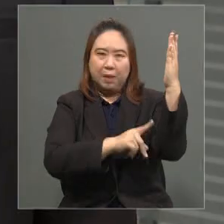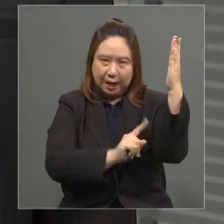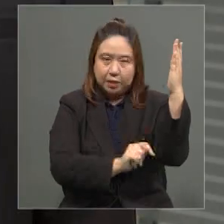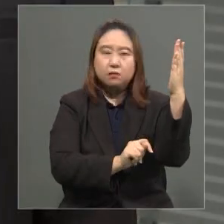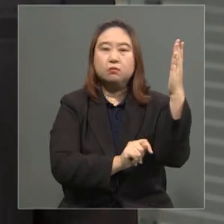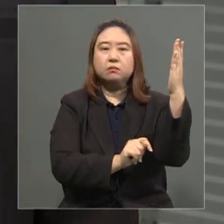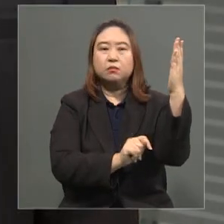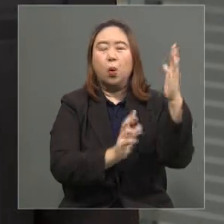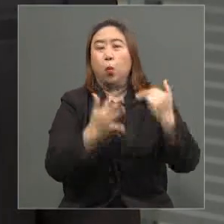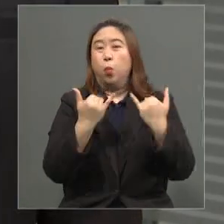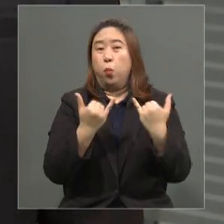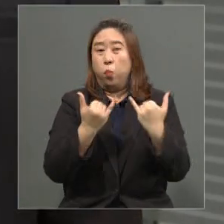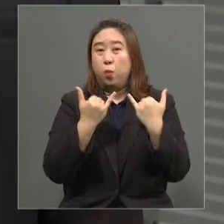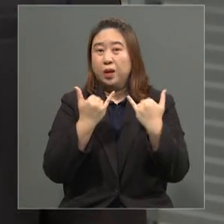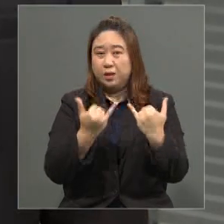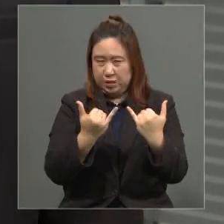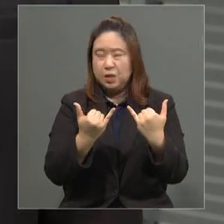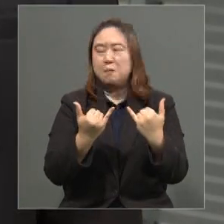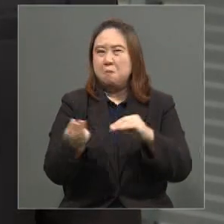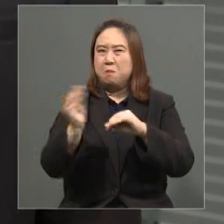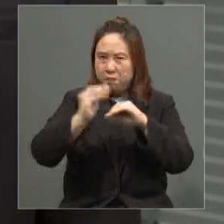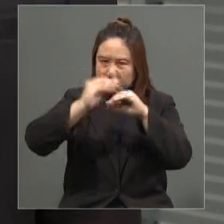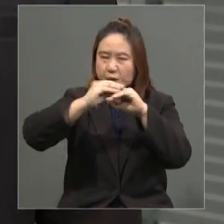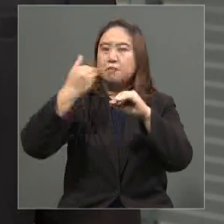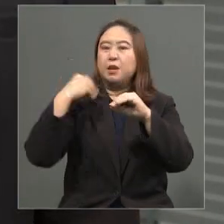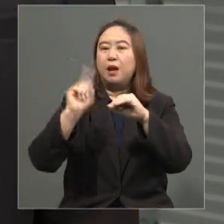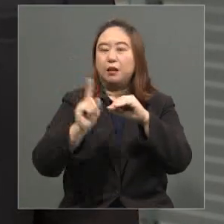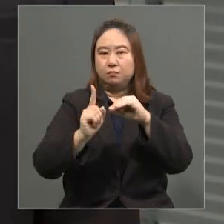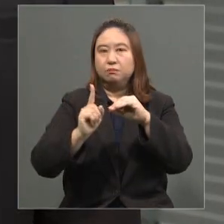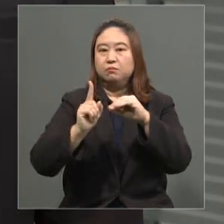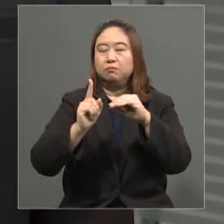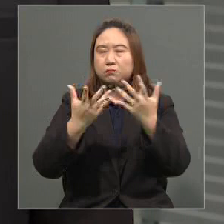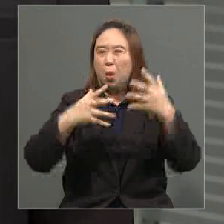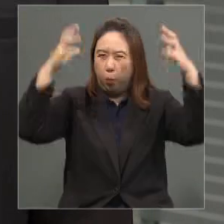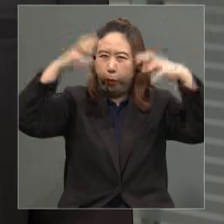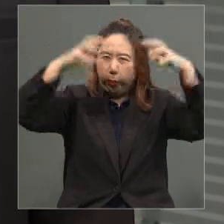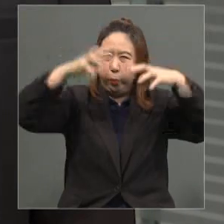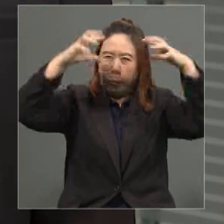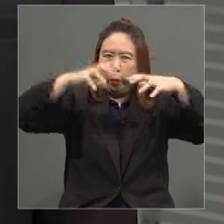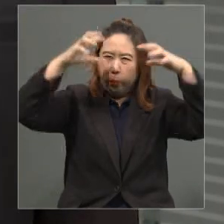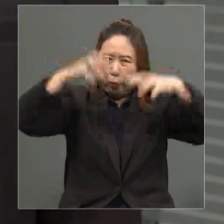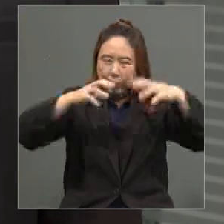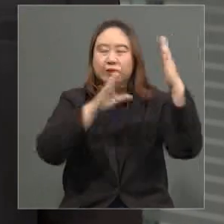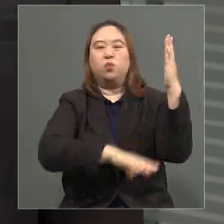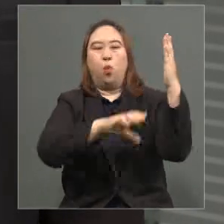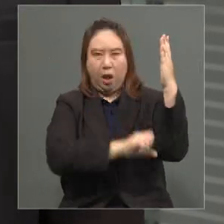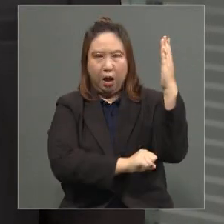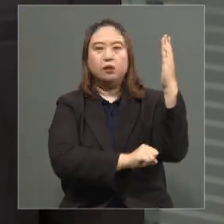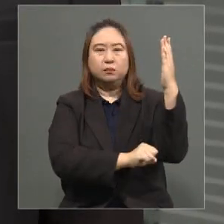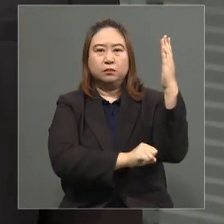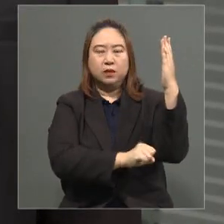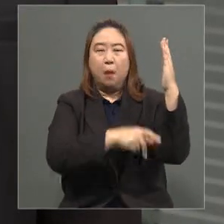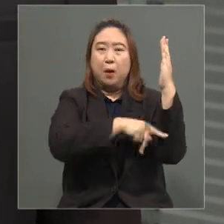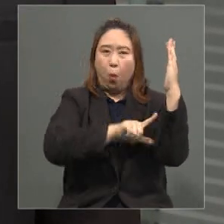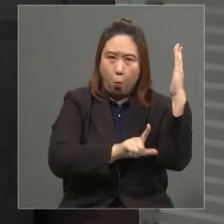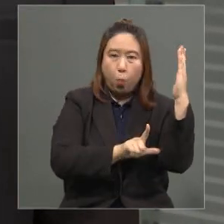นีวัี้ก็คงมีเพิ่มเติมเปนเรื่ของพ้ที่ผลตกหนักที่จังหวตสงขาพ